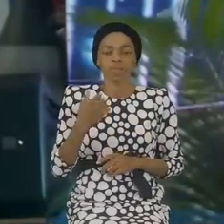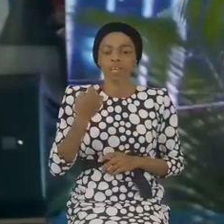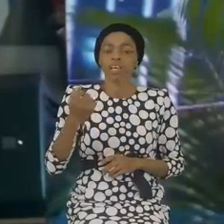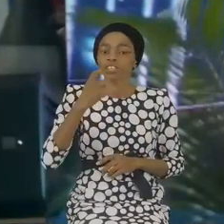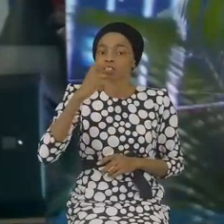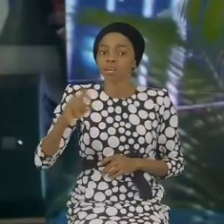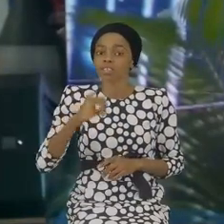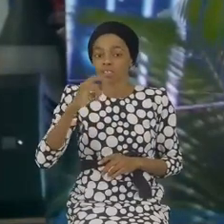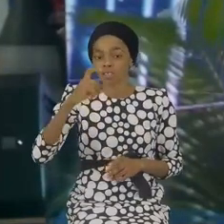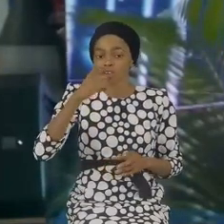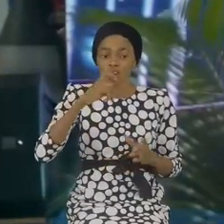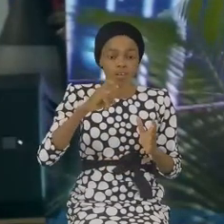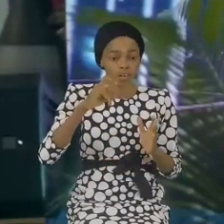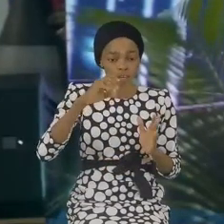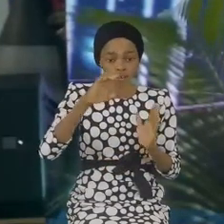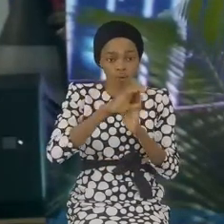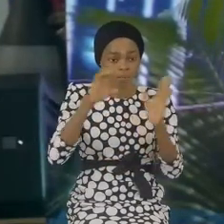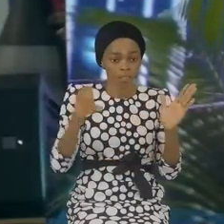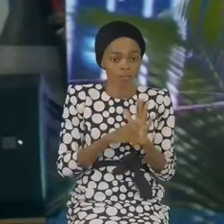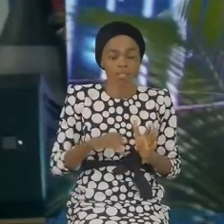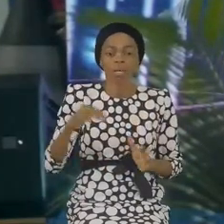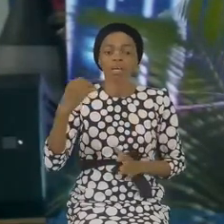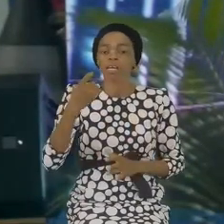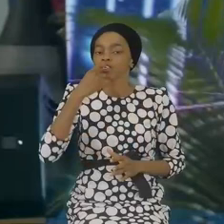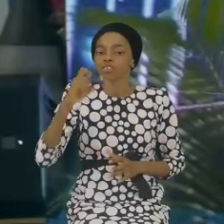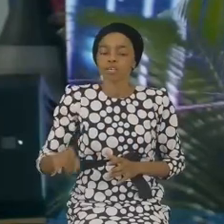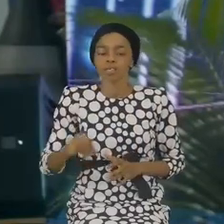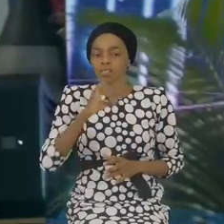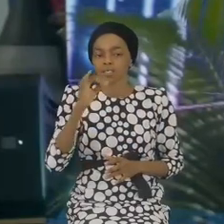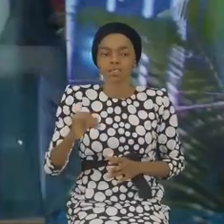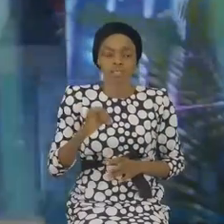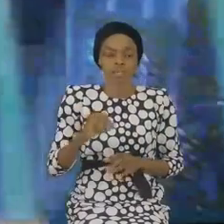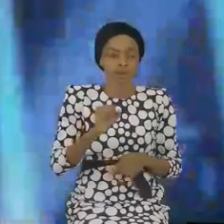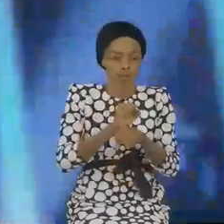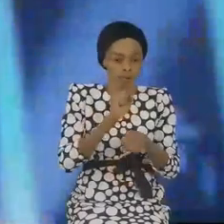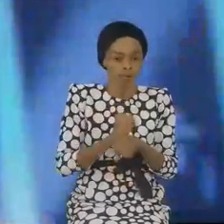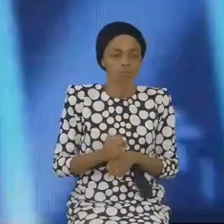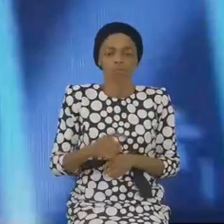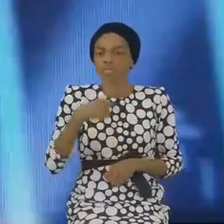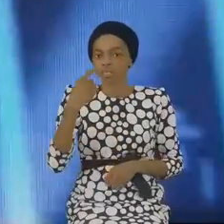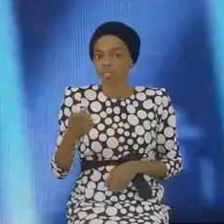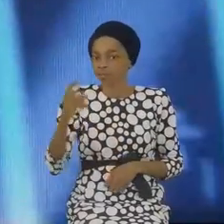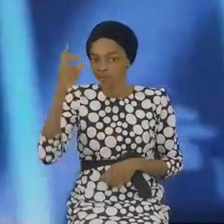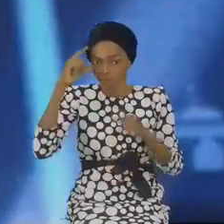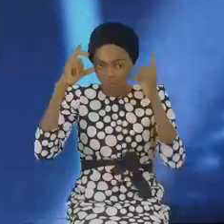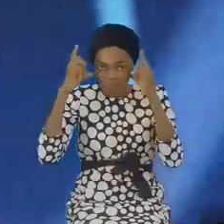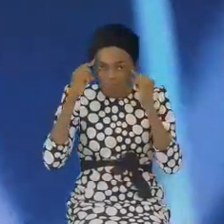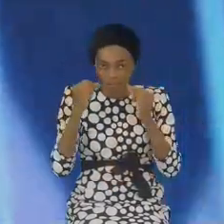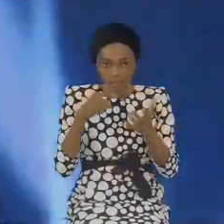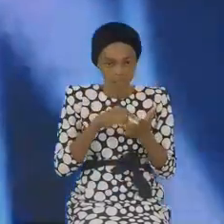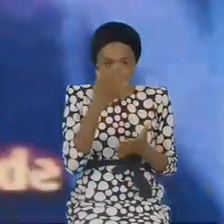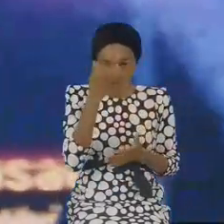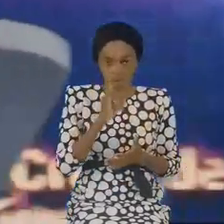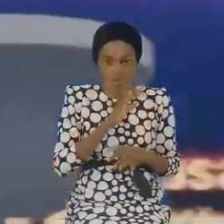Un ordre, c'est une commission. Moïse, voici pourquoi je t'ai appelé. Aaron, voici